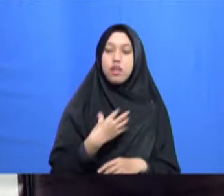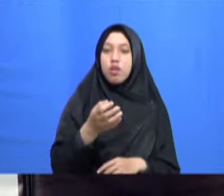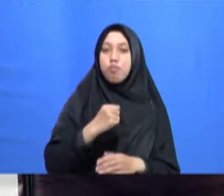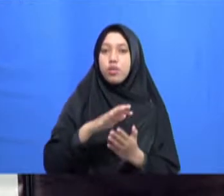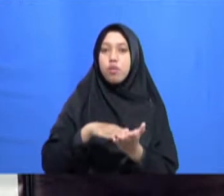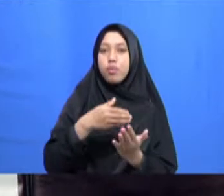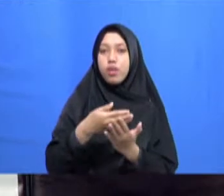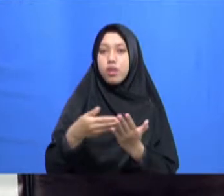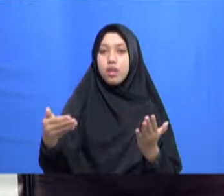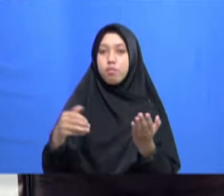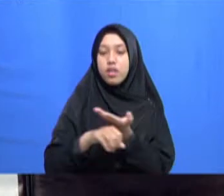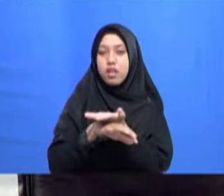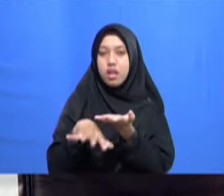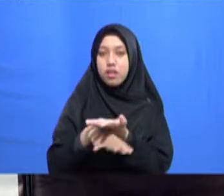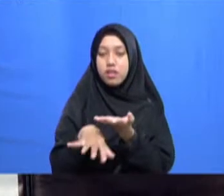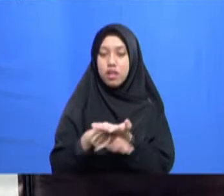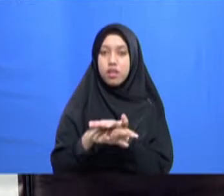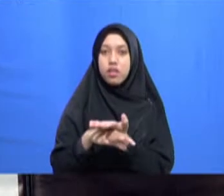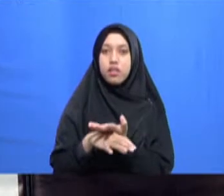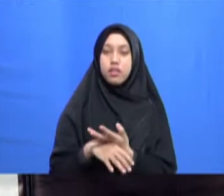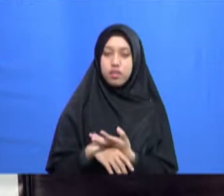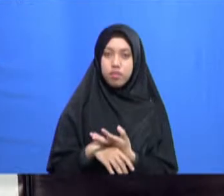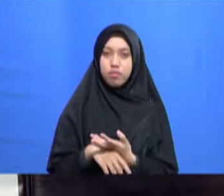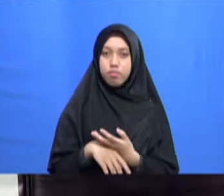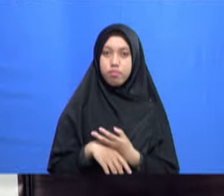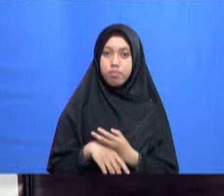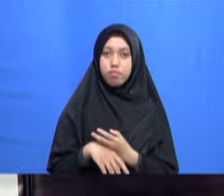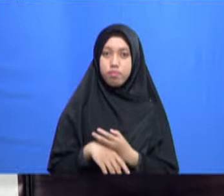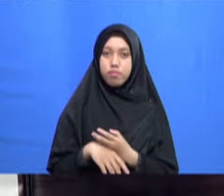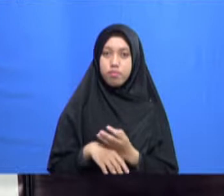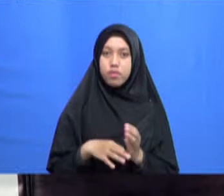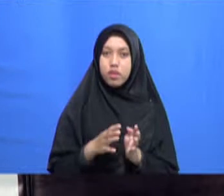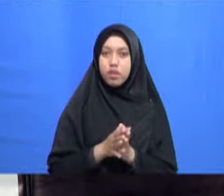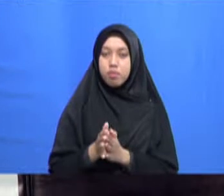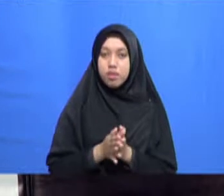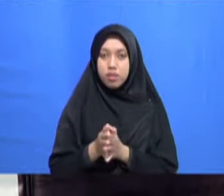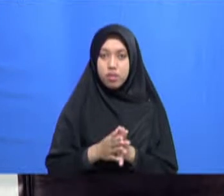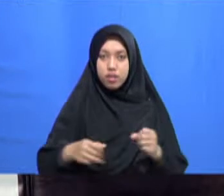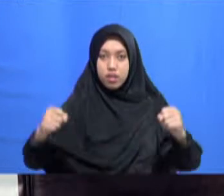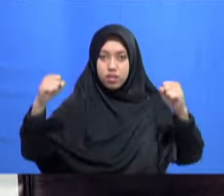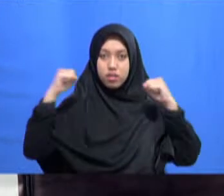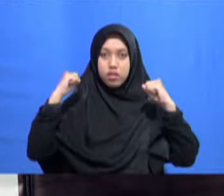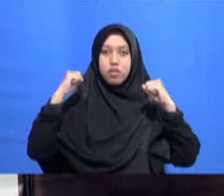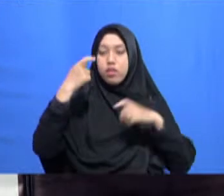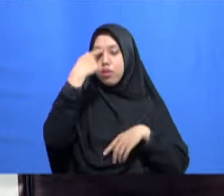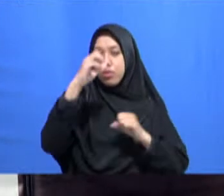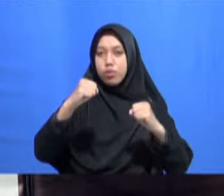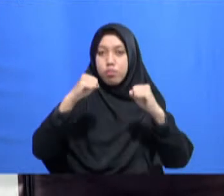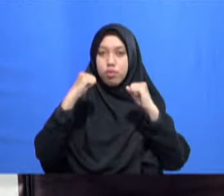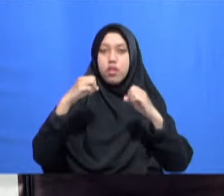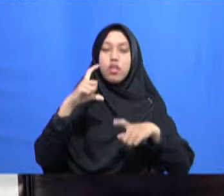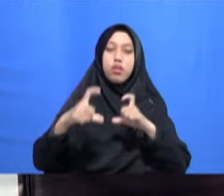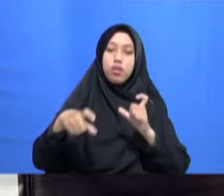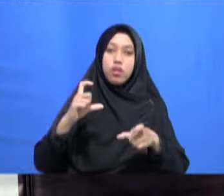yaitu program dasar, di mana program dasar kami menempatkan kesehatan adalah salah satu faktor untuk mewujudkan manusia yang bisa